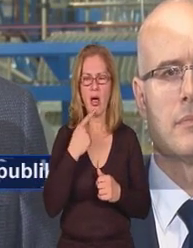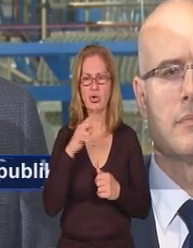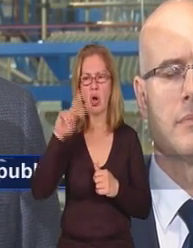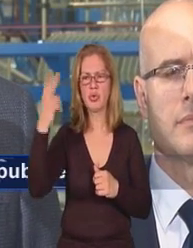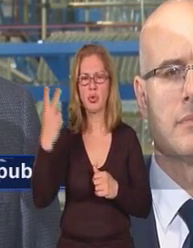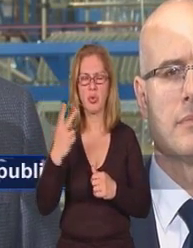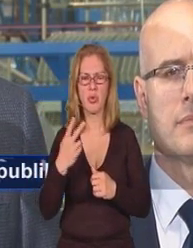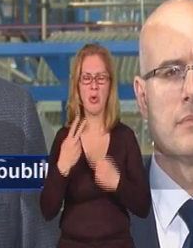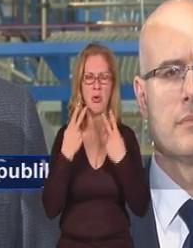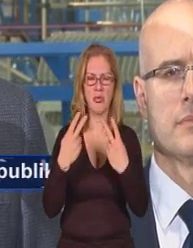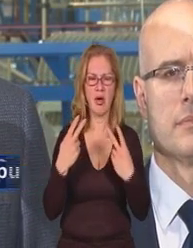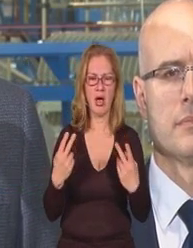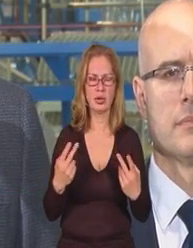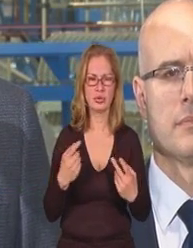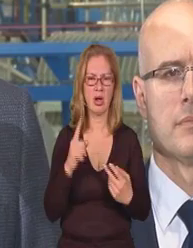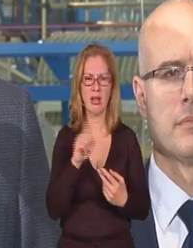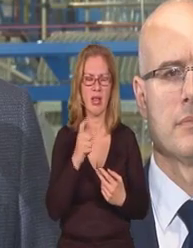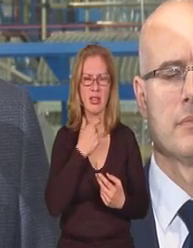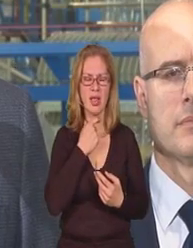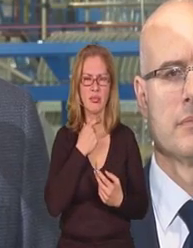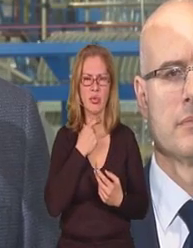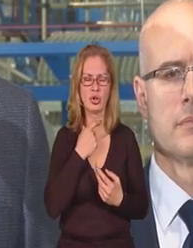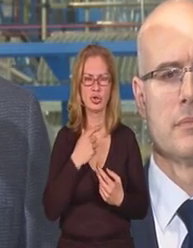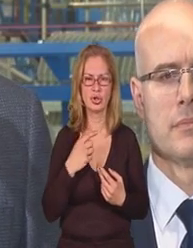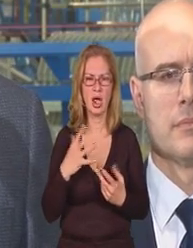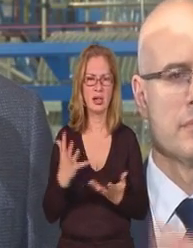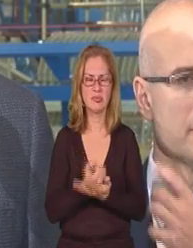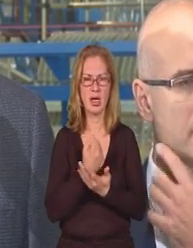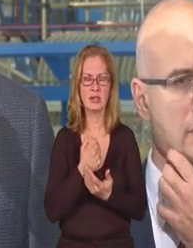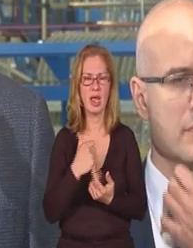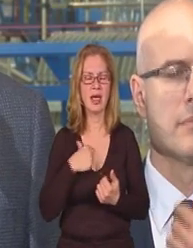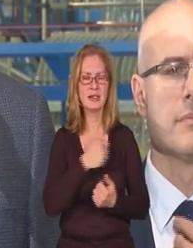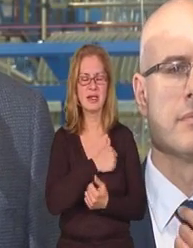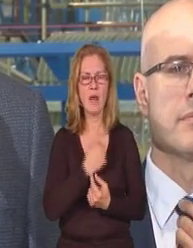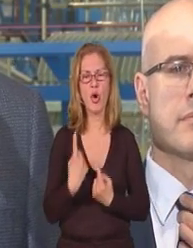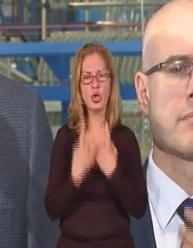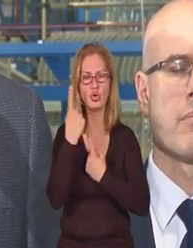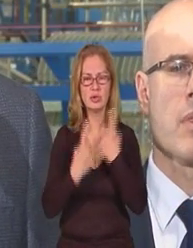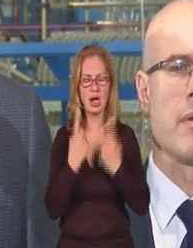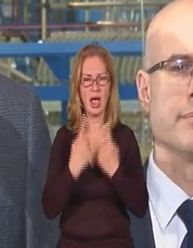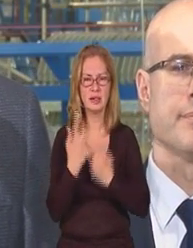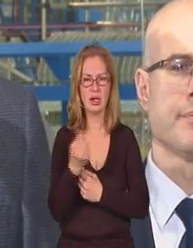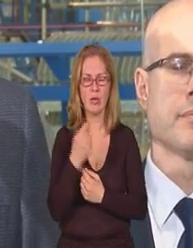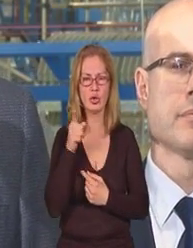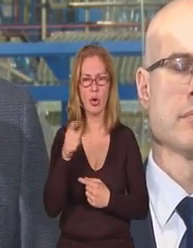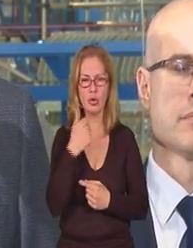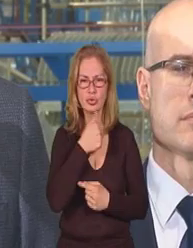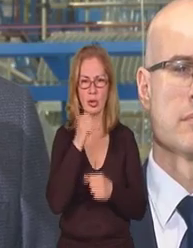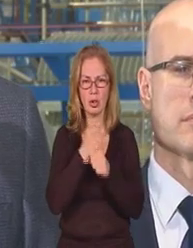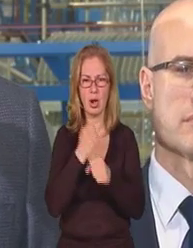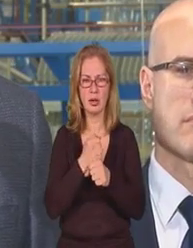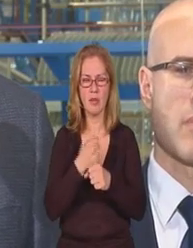grane važne, dobre ili da će da nas spasavaju, neće. Spasit će nas samo industrializacija Srbije. I to je ono što